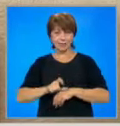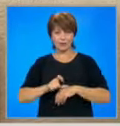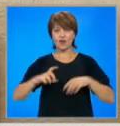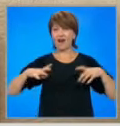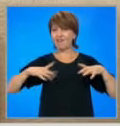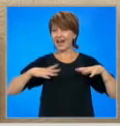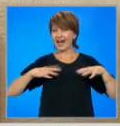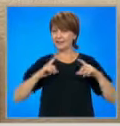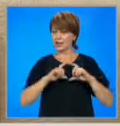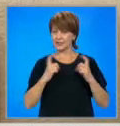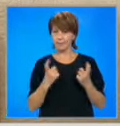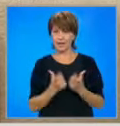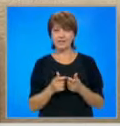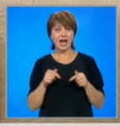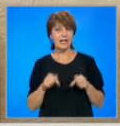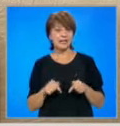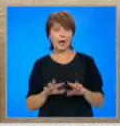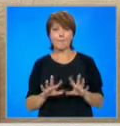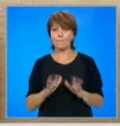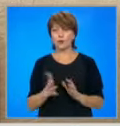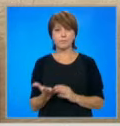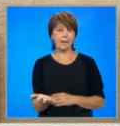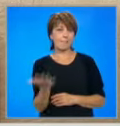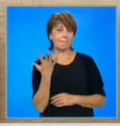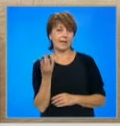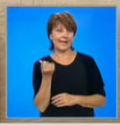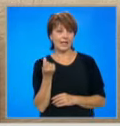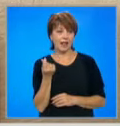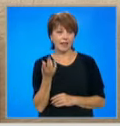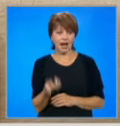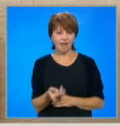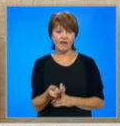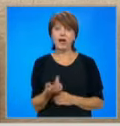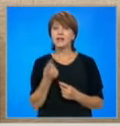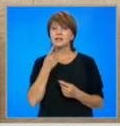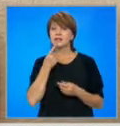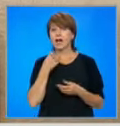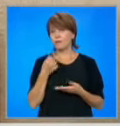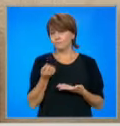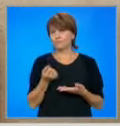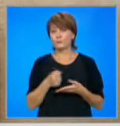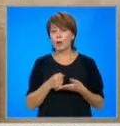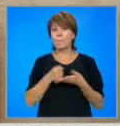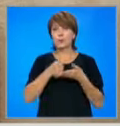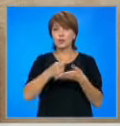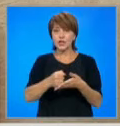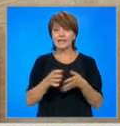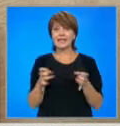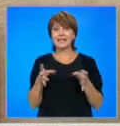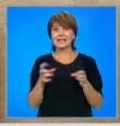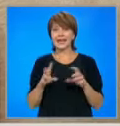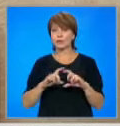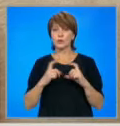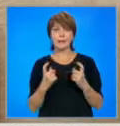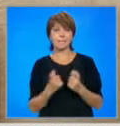семейството, сега предполагам, че ще трябва да заделиме около 5, което за бюджета на едно средностатистическо